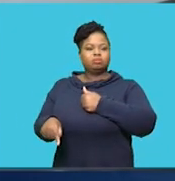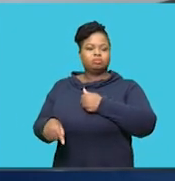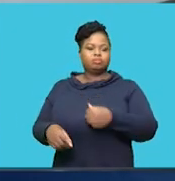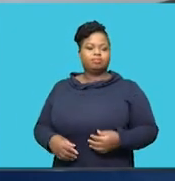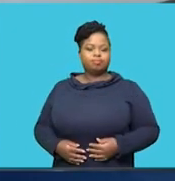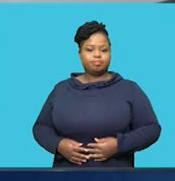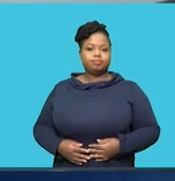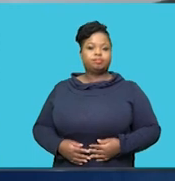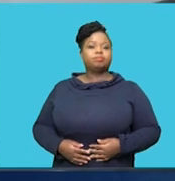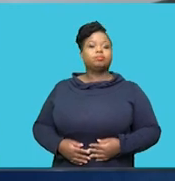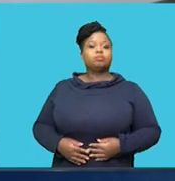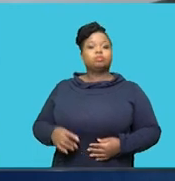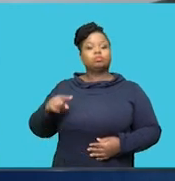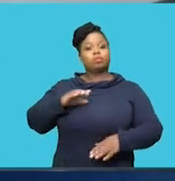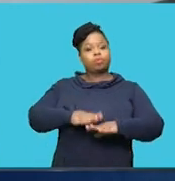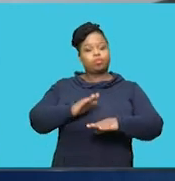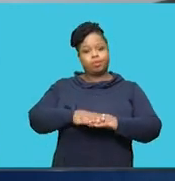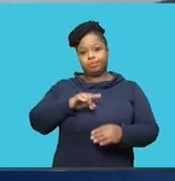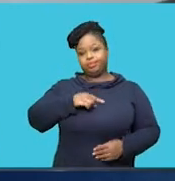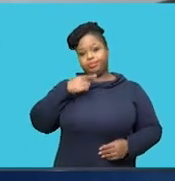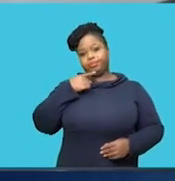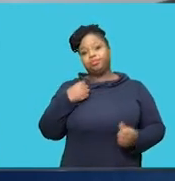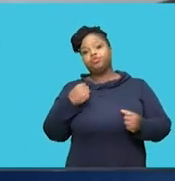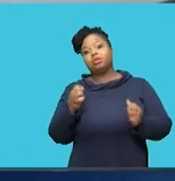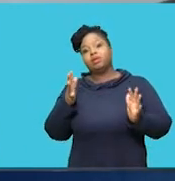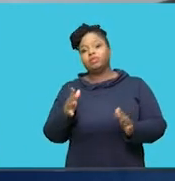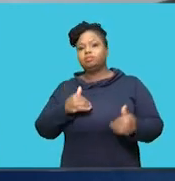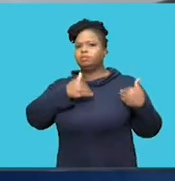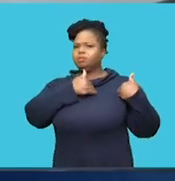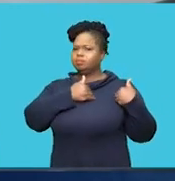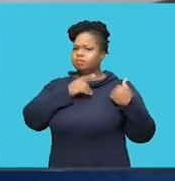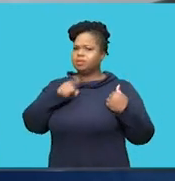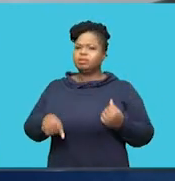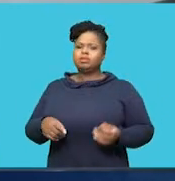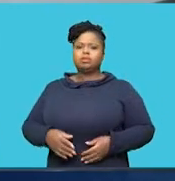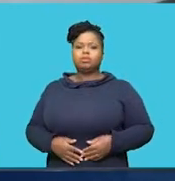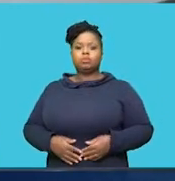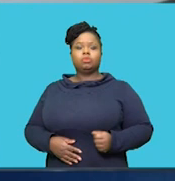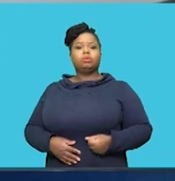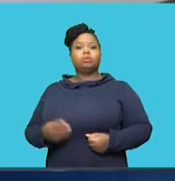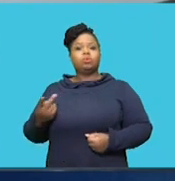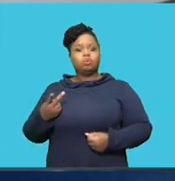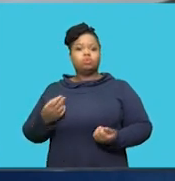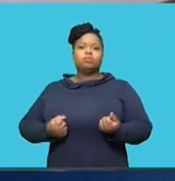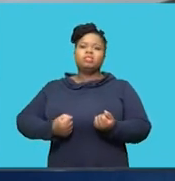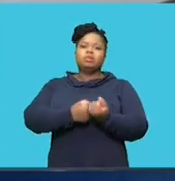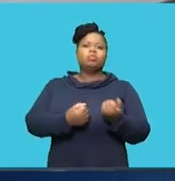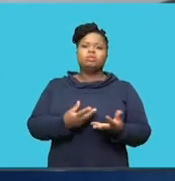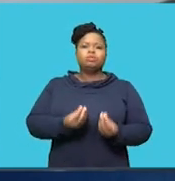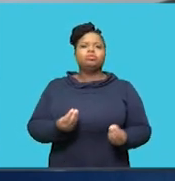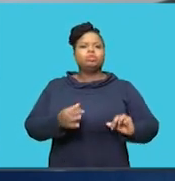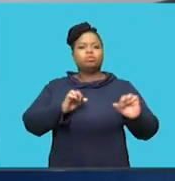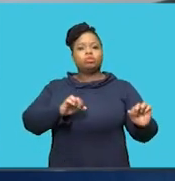elizweni. Sithetha kakhulu ngokubana o-driver mabaphile, baphilise abantwana babo. Sithetha kakhulu ngoba